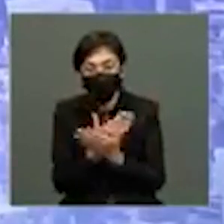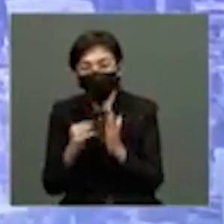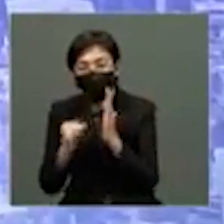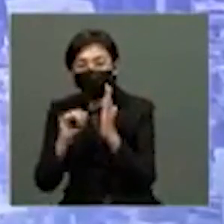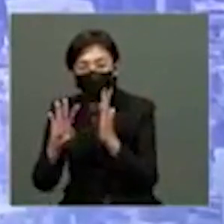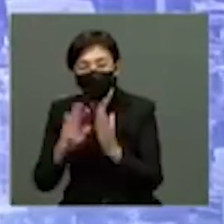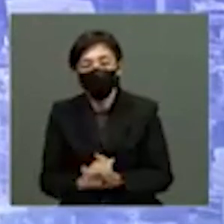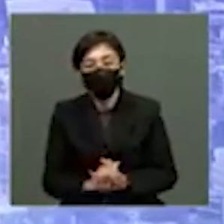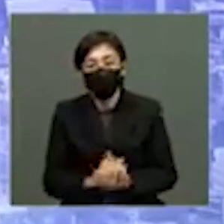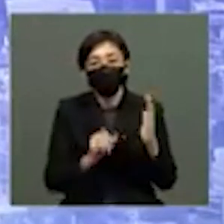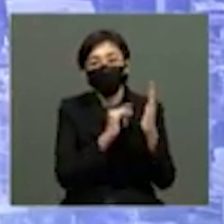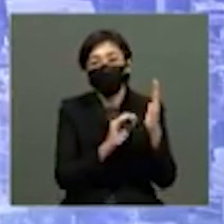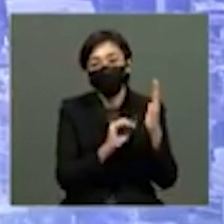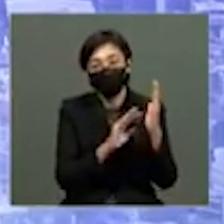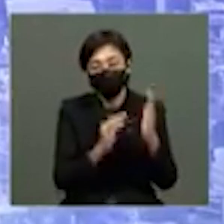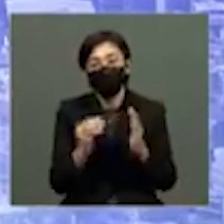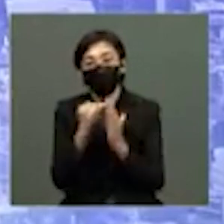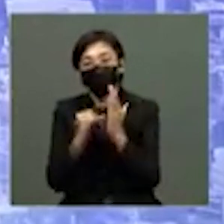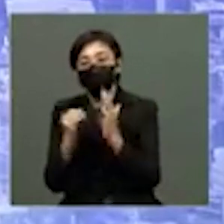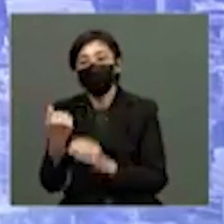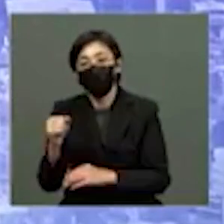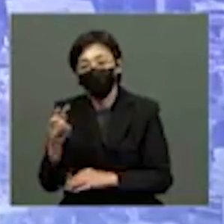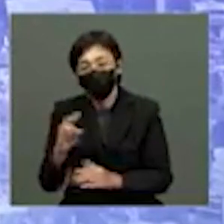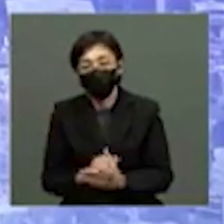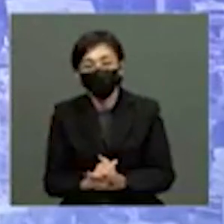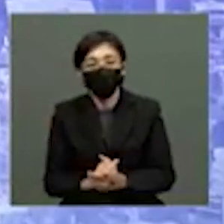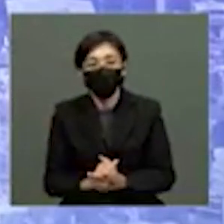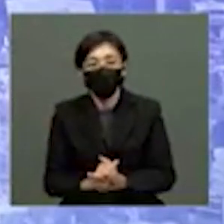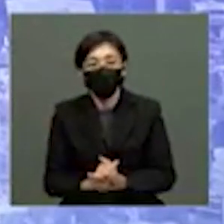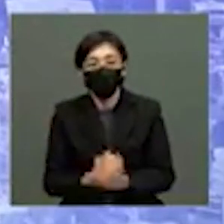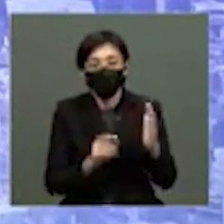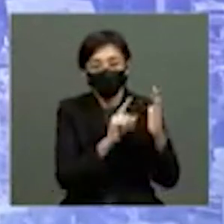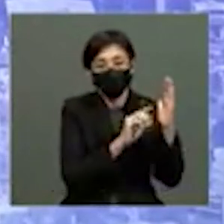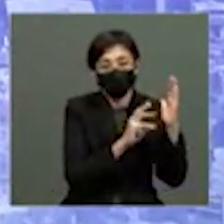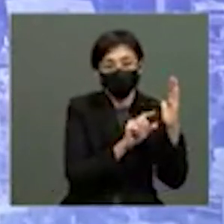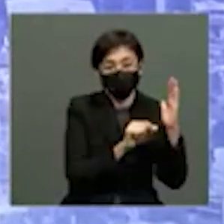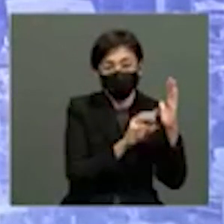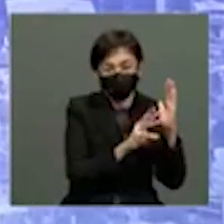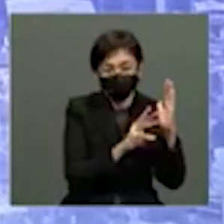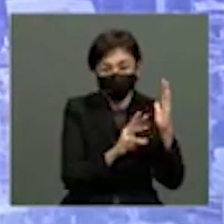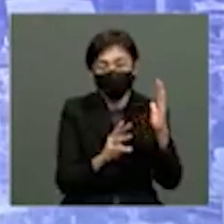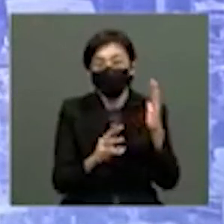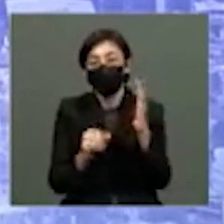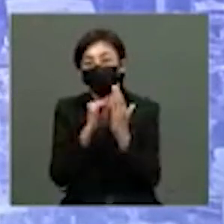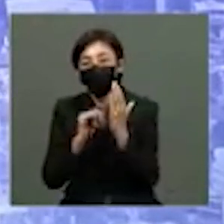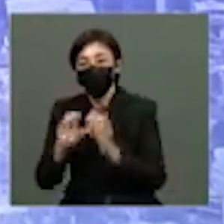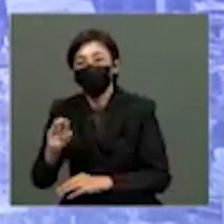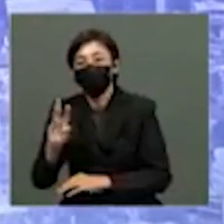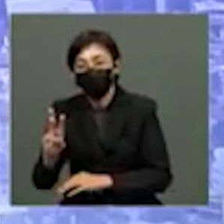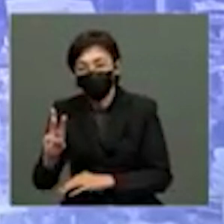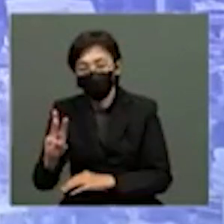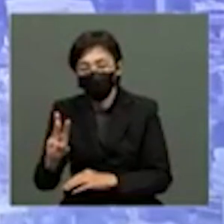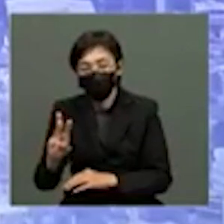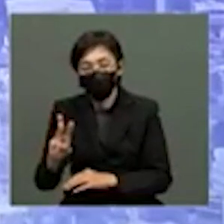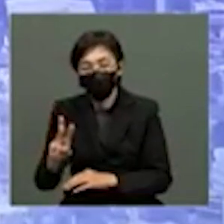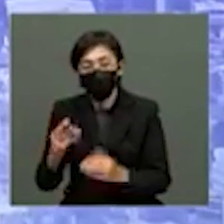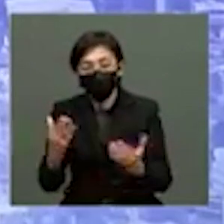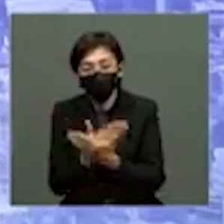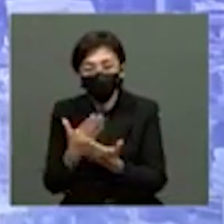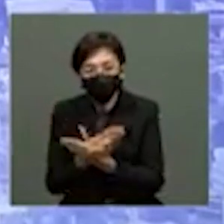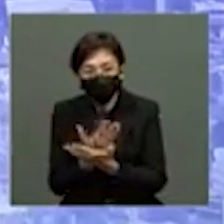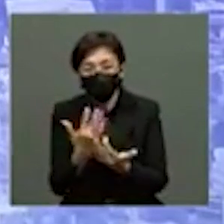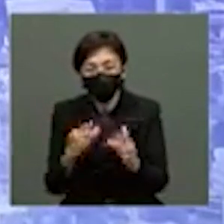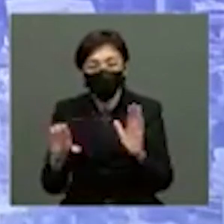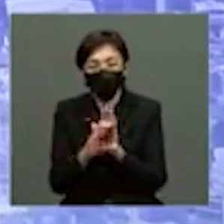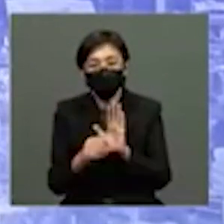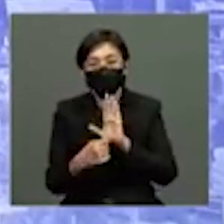าก45จังหวัดเหลือ17จังหวัดและพื้นที่ควบคุมจาก26จังหวัดเหลือ56จังหวัดนะครับนี่คือเดี๋ยวเป็นภ